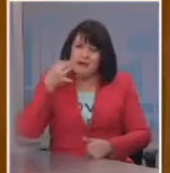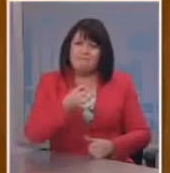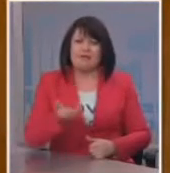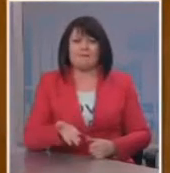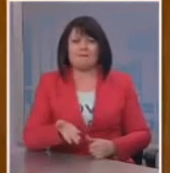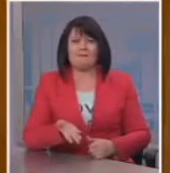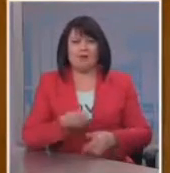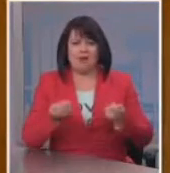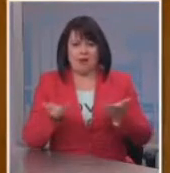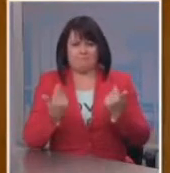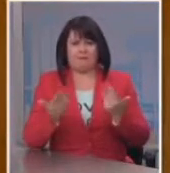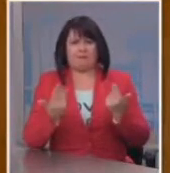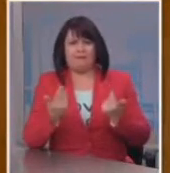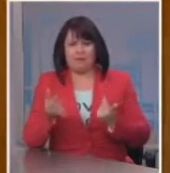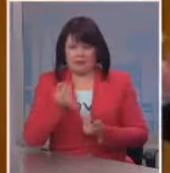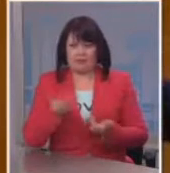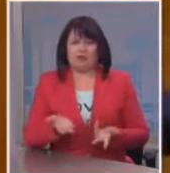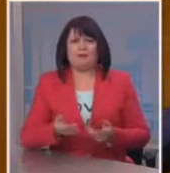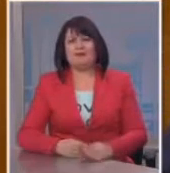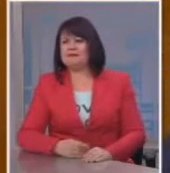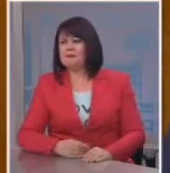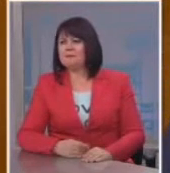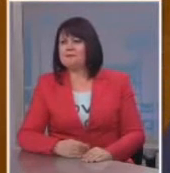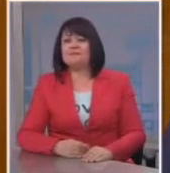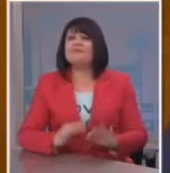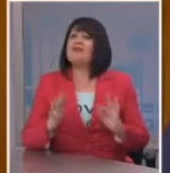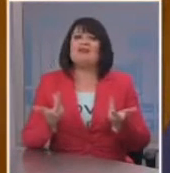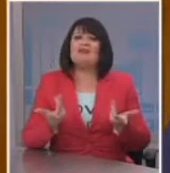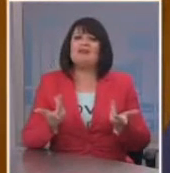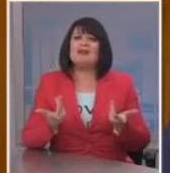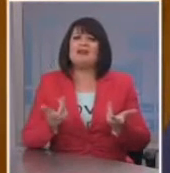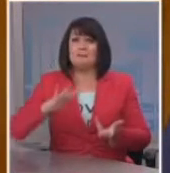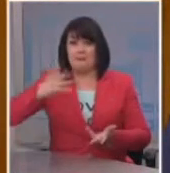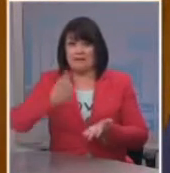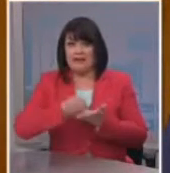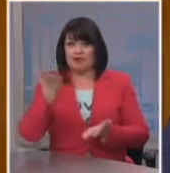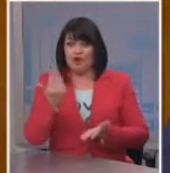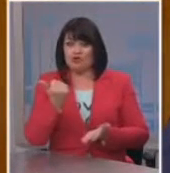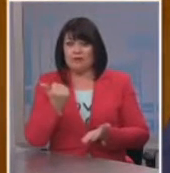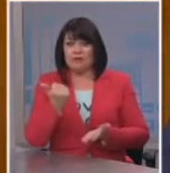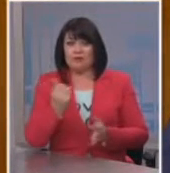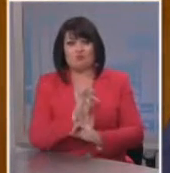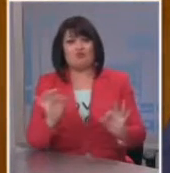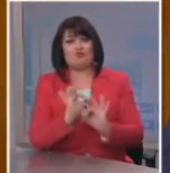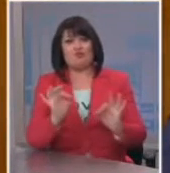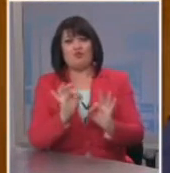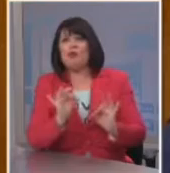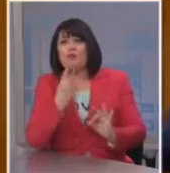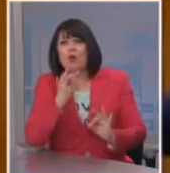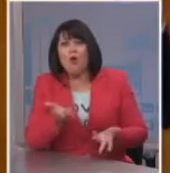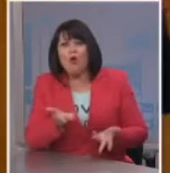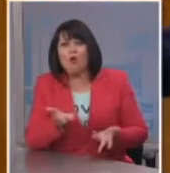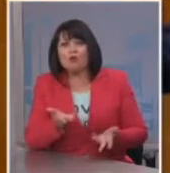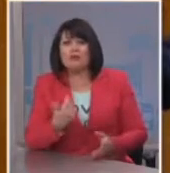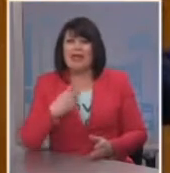δεν πραγματοποιήθηκαν. Γιατί δεν υλοποιήθηκε, κύριε Μητσοτάκη, η πέμπτη αξιολόγηση, αφού όλα έγιναν τόσο καλά? Γιατί έπρεπε εμείς